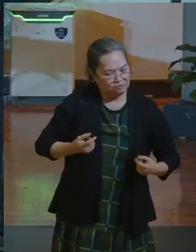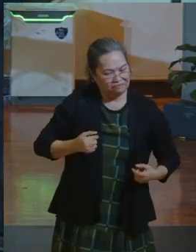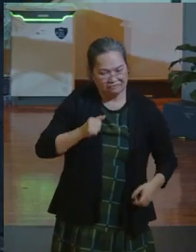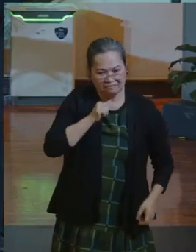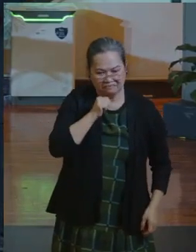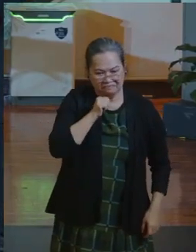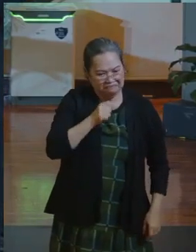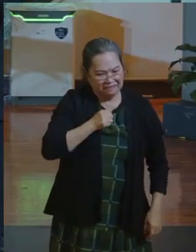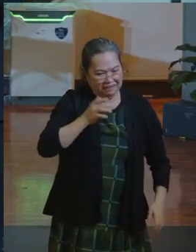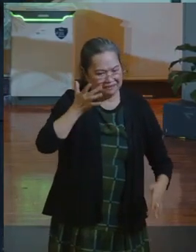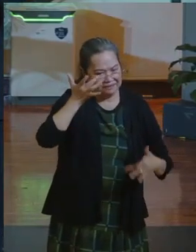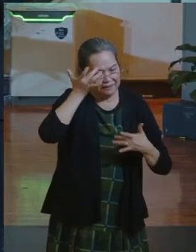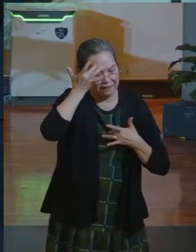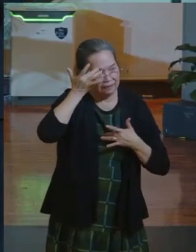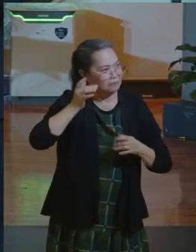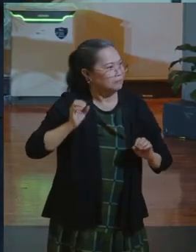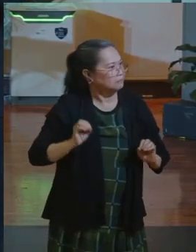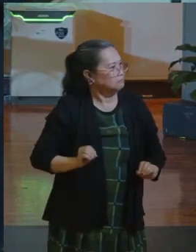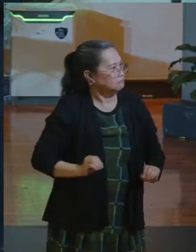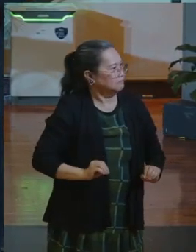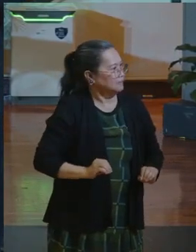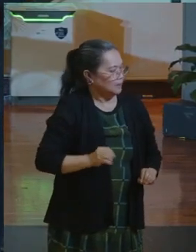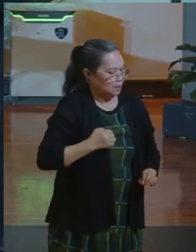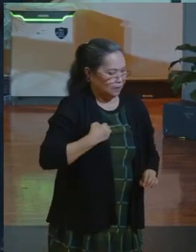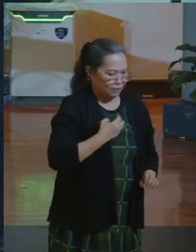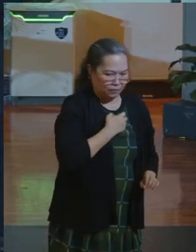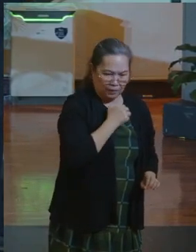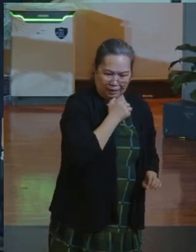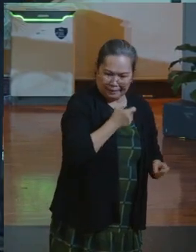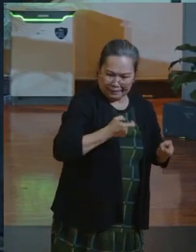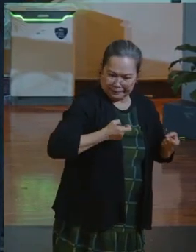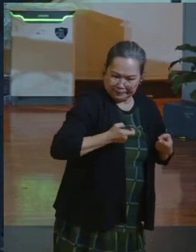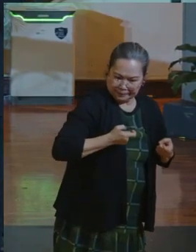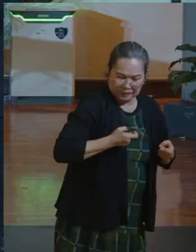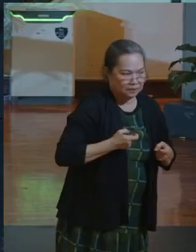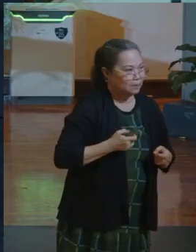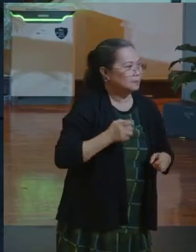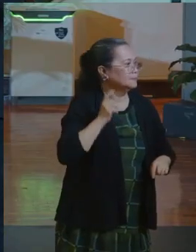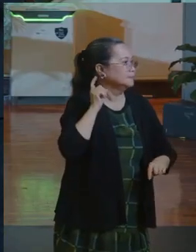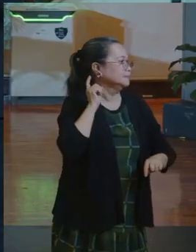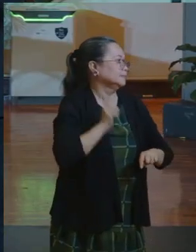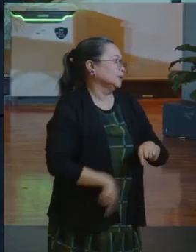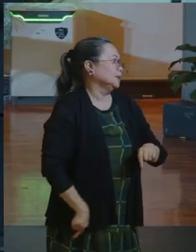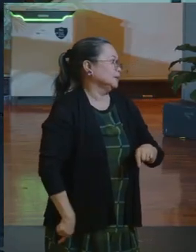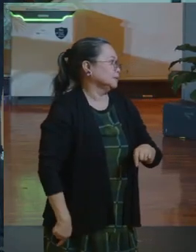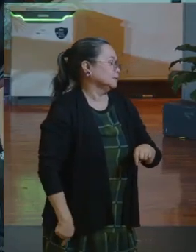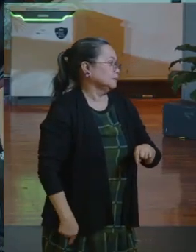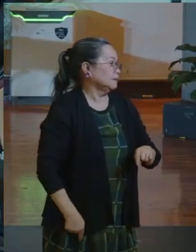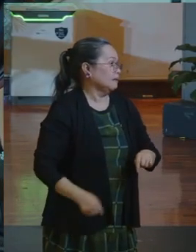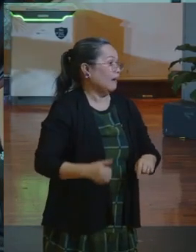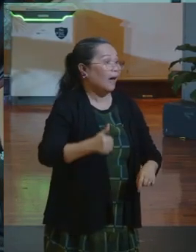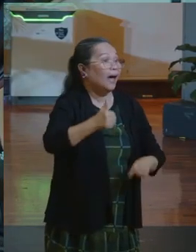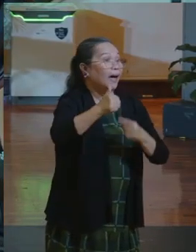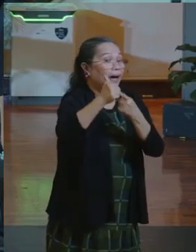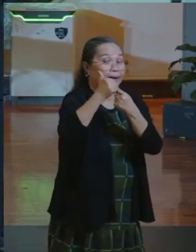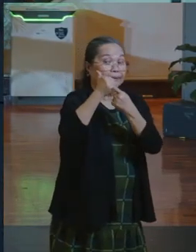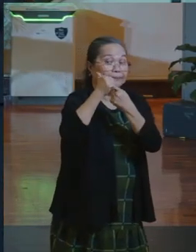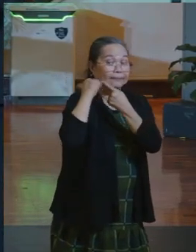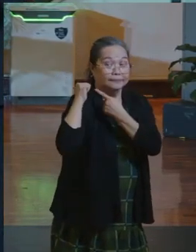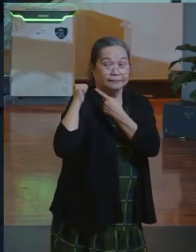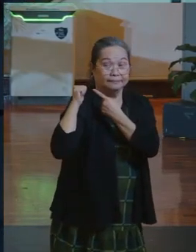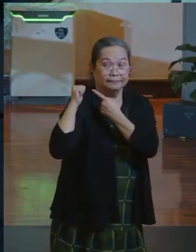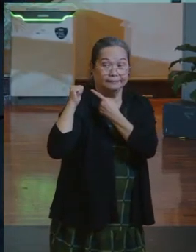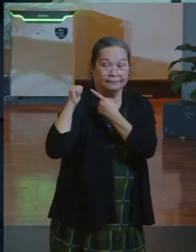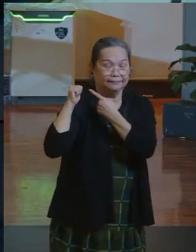na nagkakasakit, na hindi natin kontrolado. Ayaw natin na